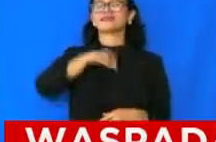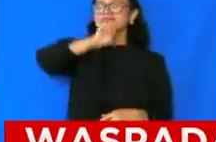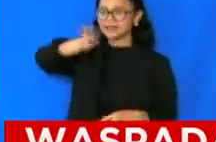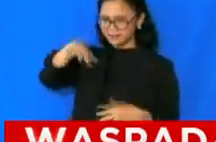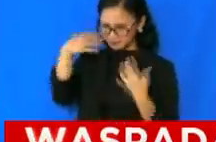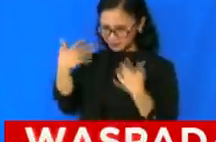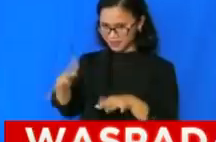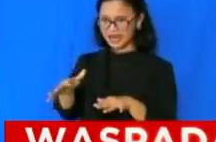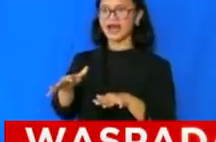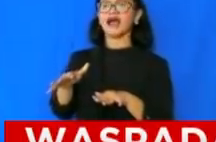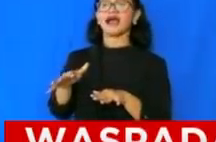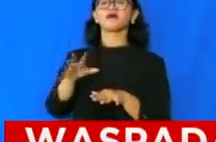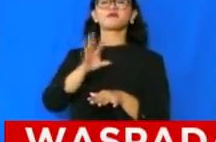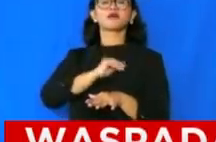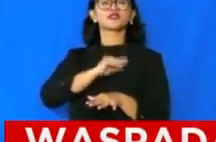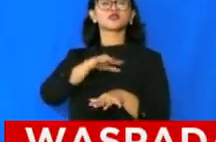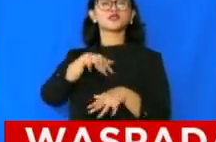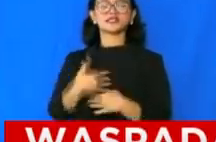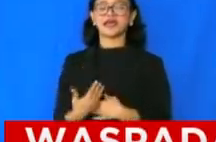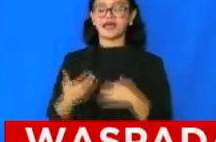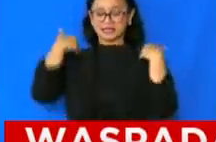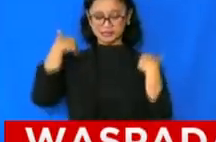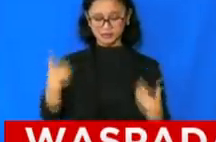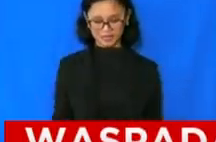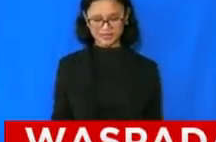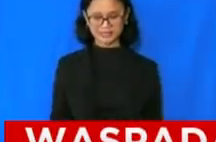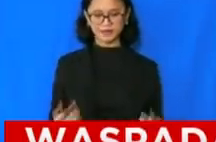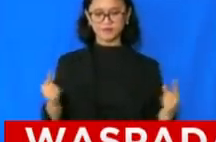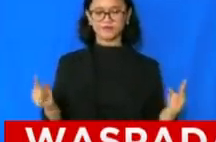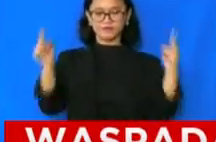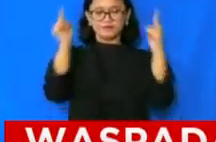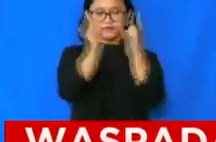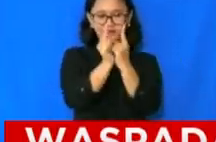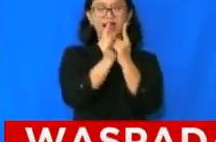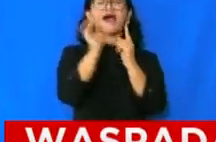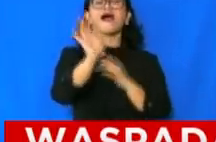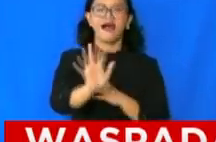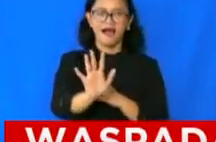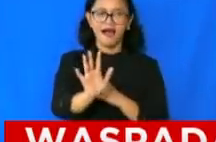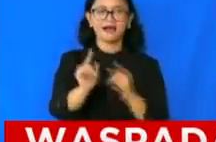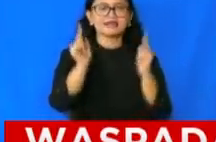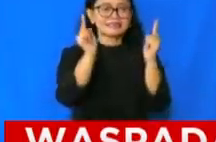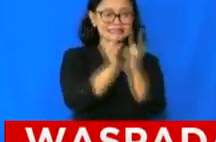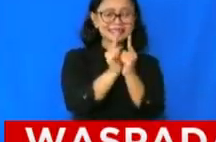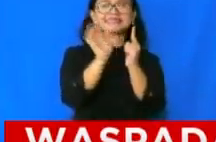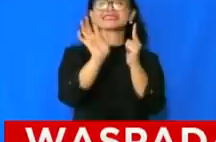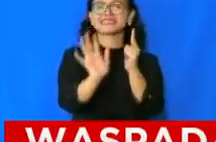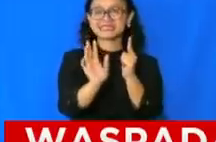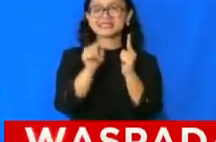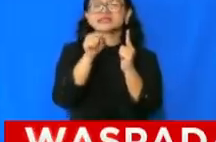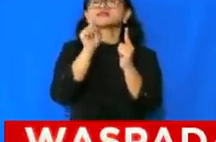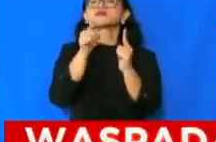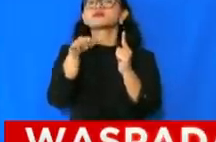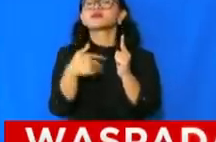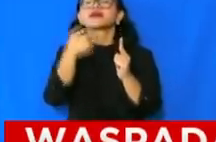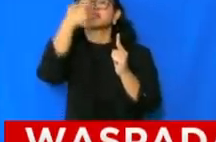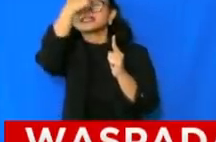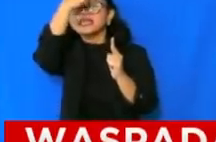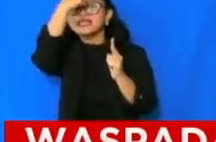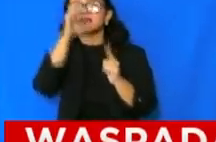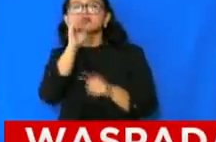untuk menjaga adanya kontak fisik dekat kita tahu bahwa penyakit ini kan menularnya melalui droplet